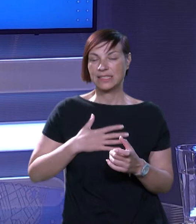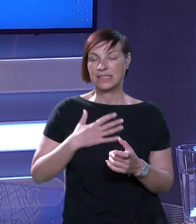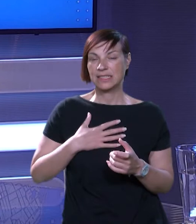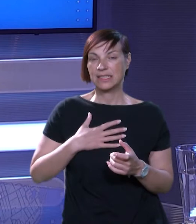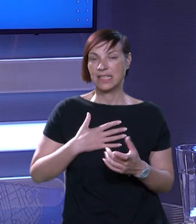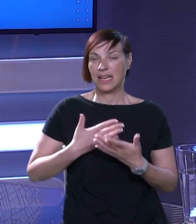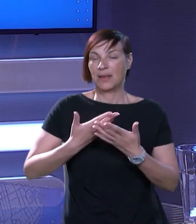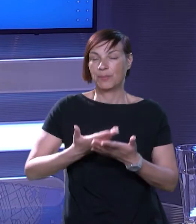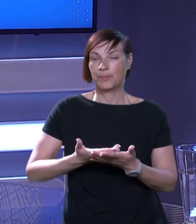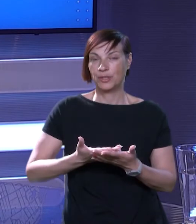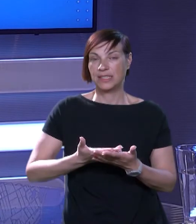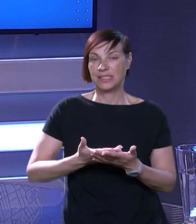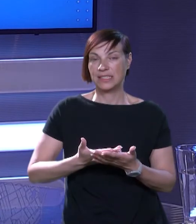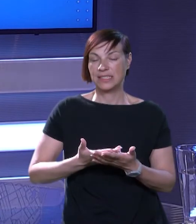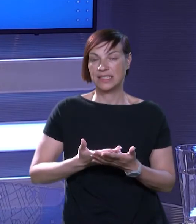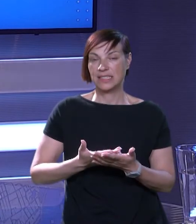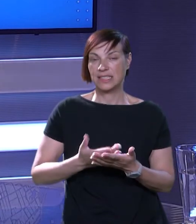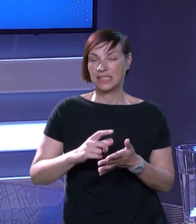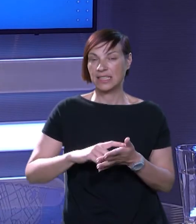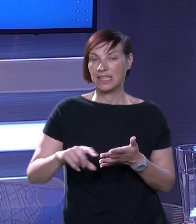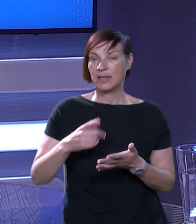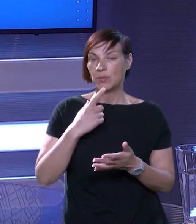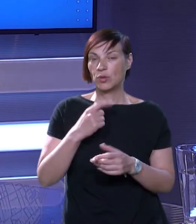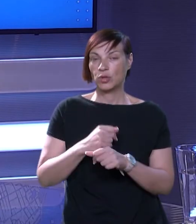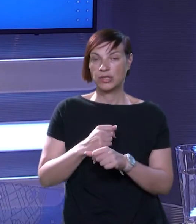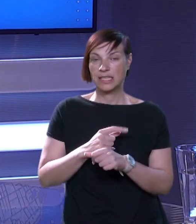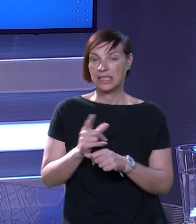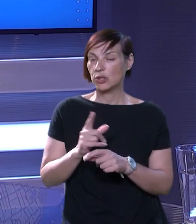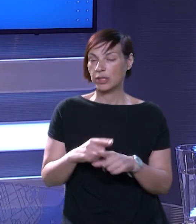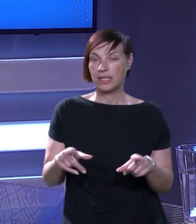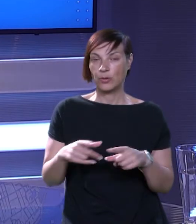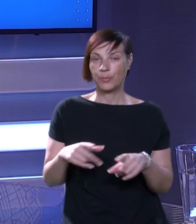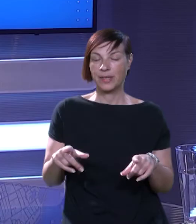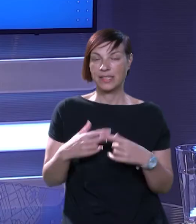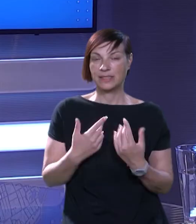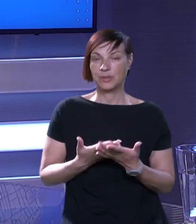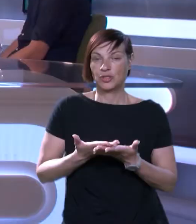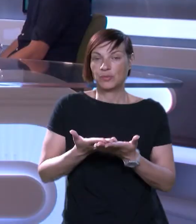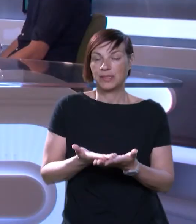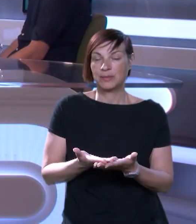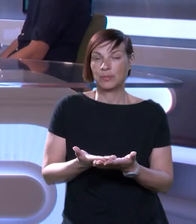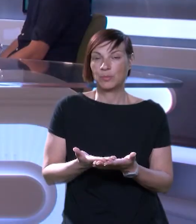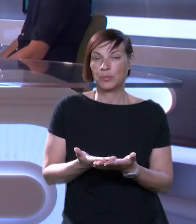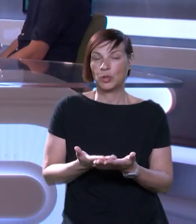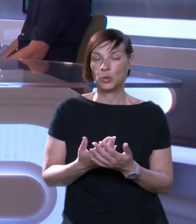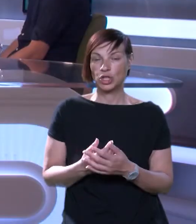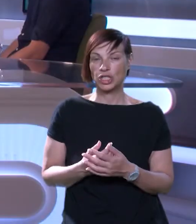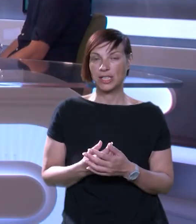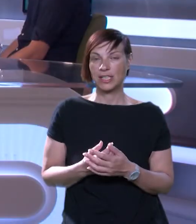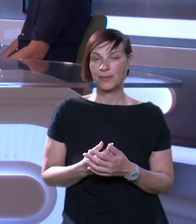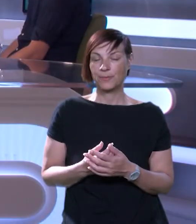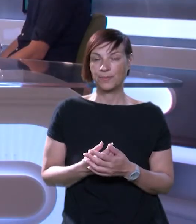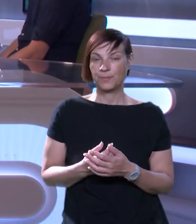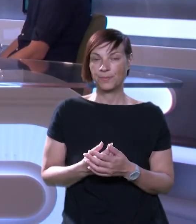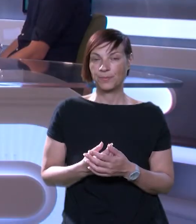htjela potencirati tu temu koju sam radila, tako ni u pjesmi. I onda su mi isporučili psa i...